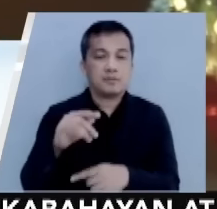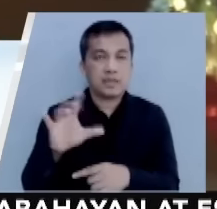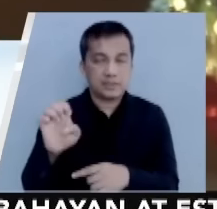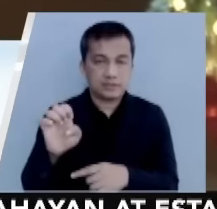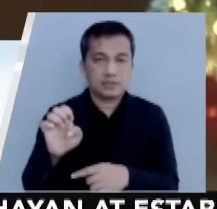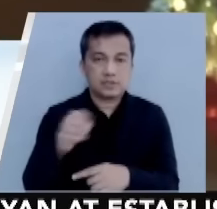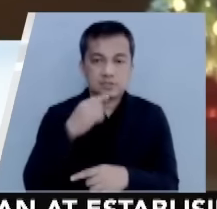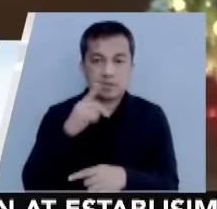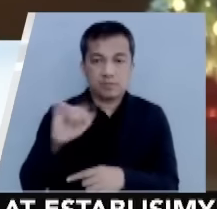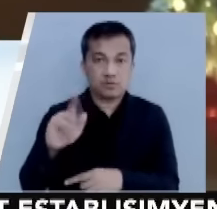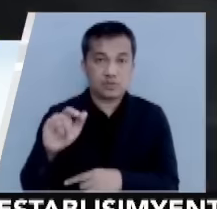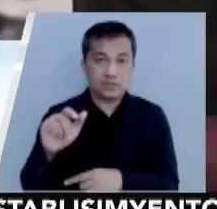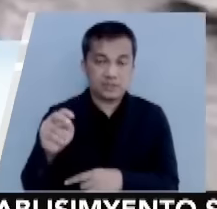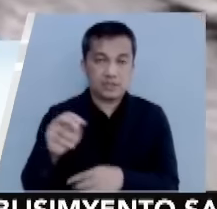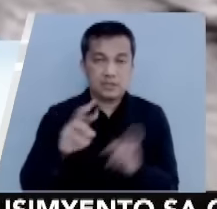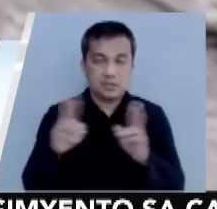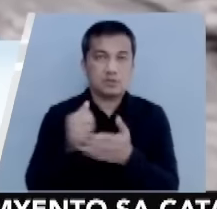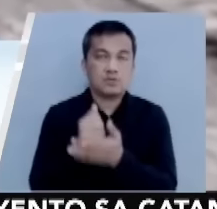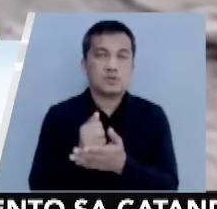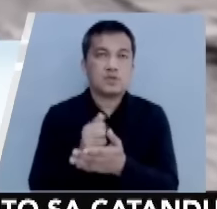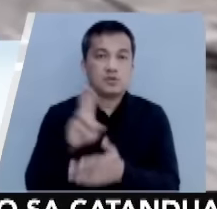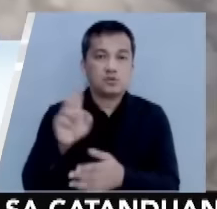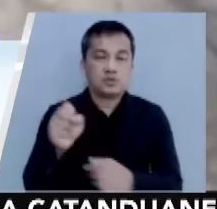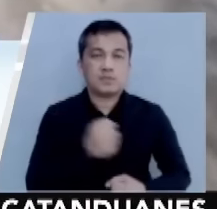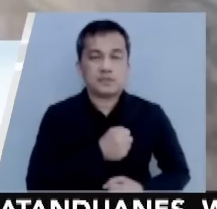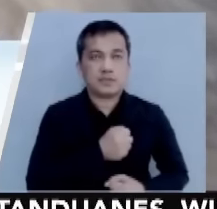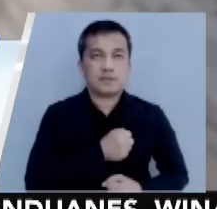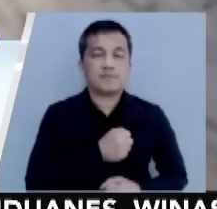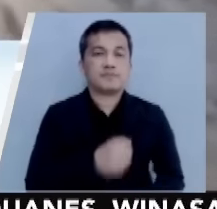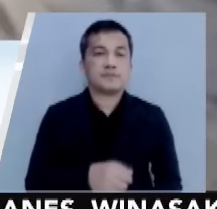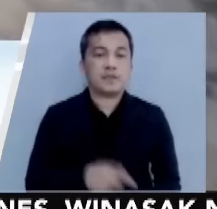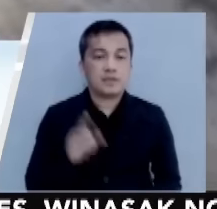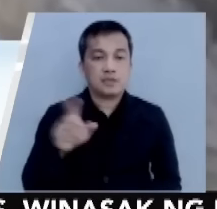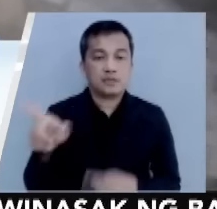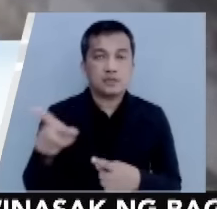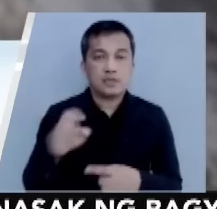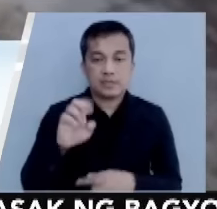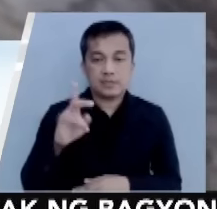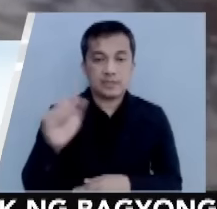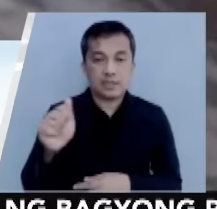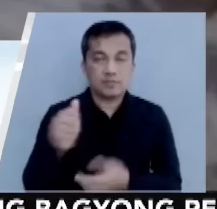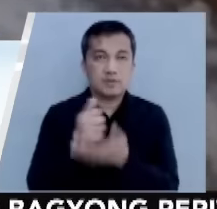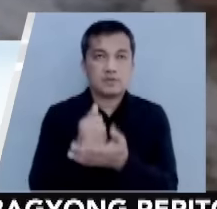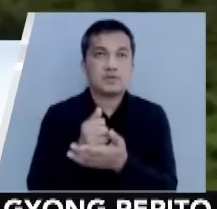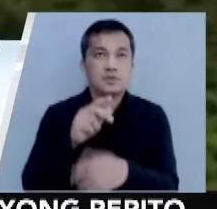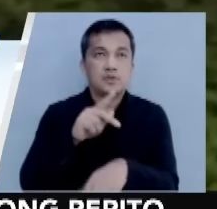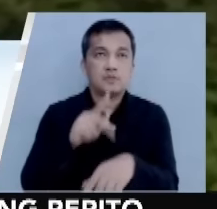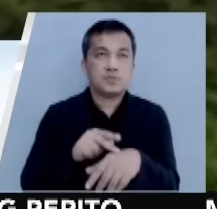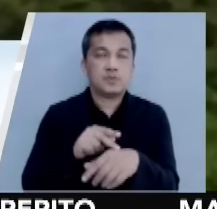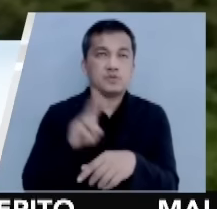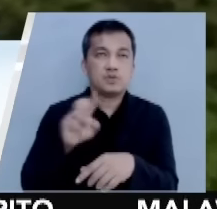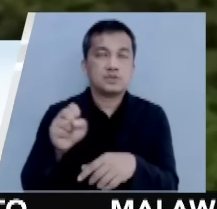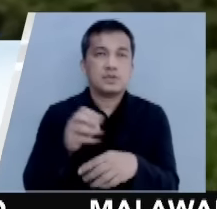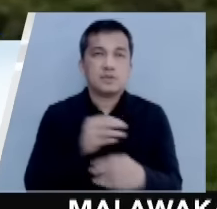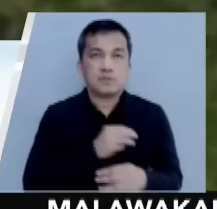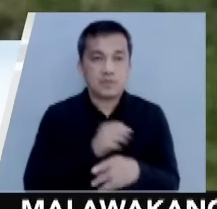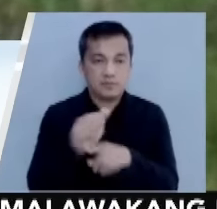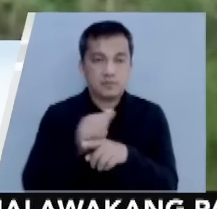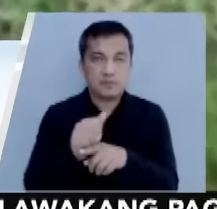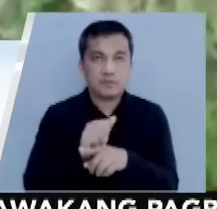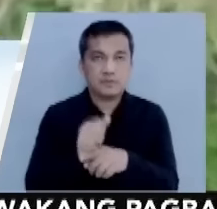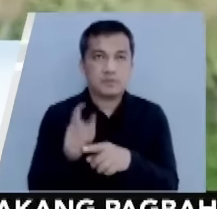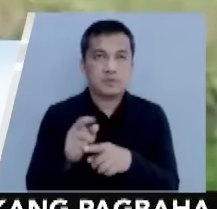tumulong ang U.S. military. Makakatulong ang EDCA sites na ginagamit sa mga Philippine-U.S. military exercises para maging bagsakan ng